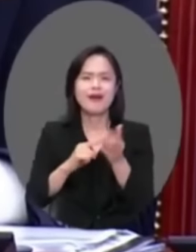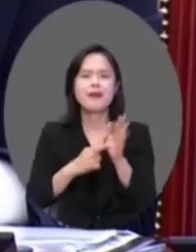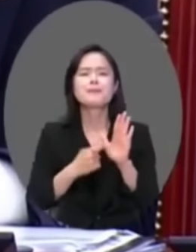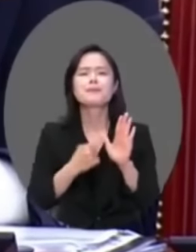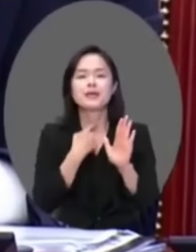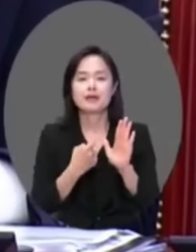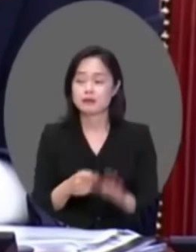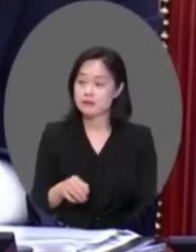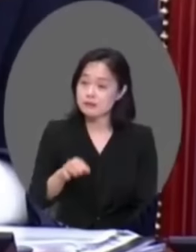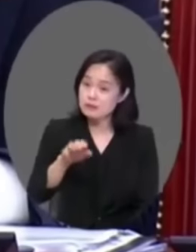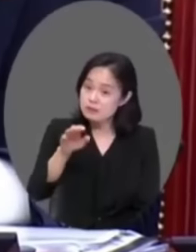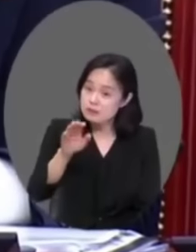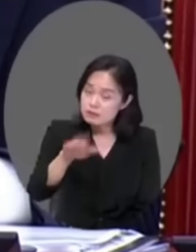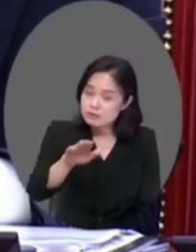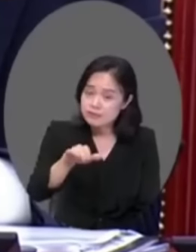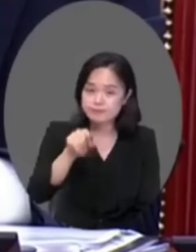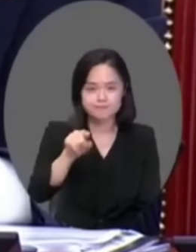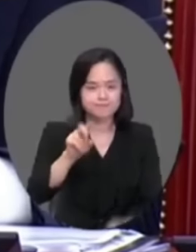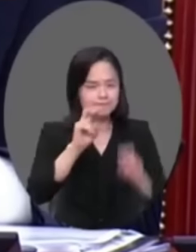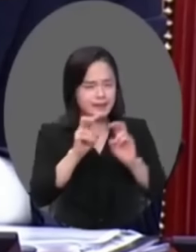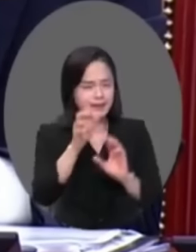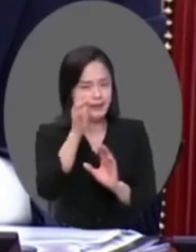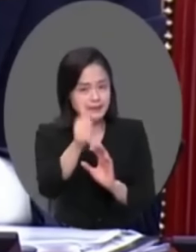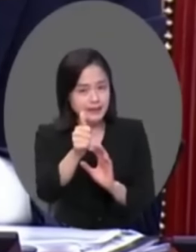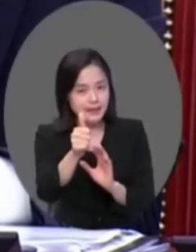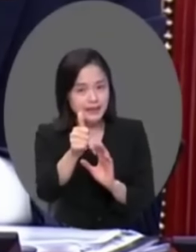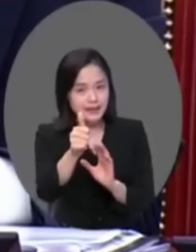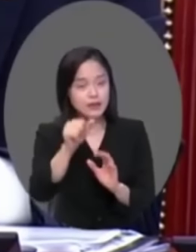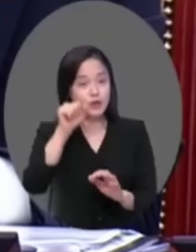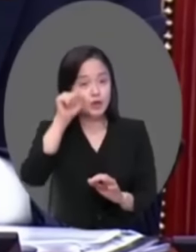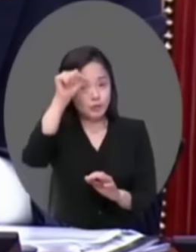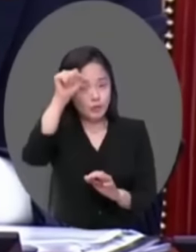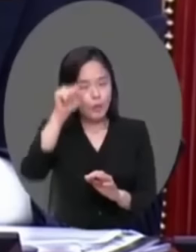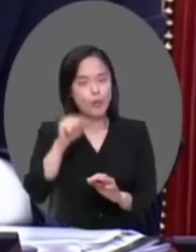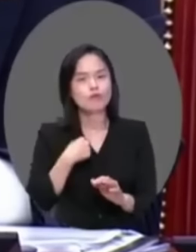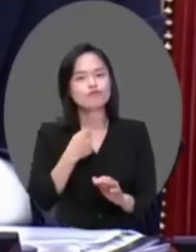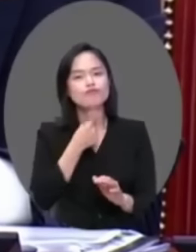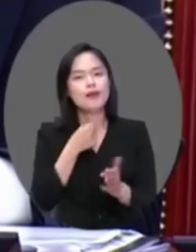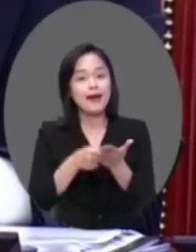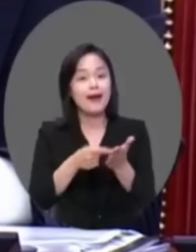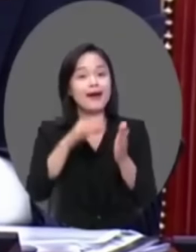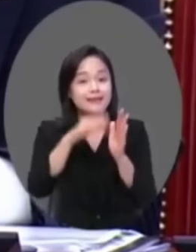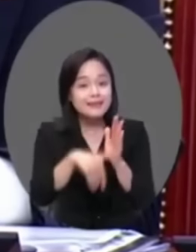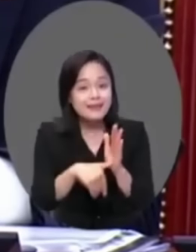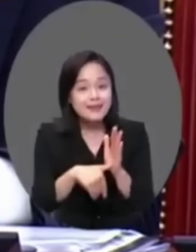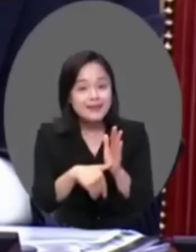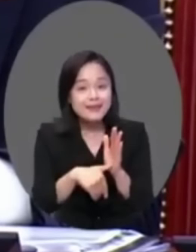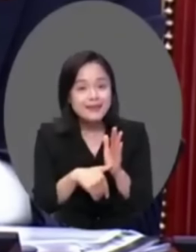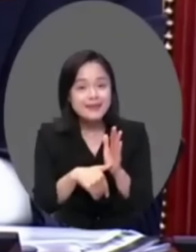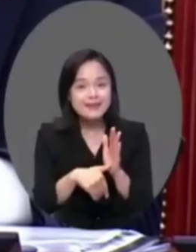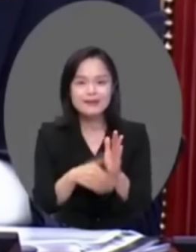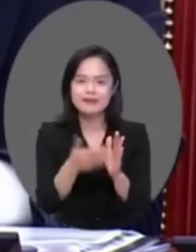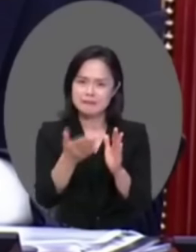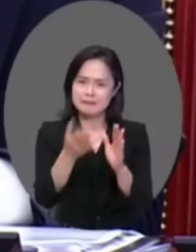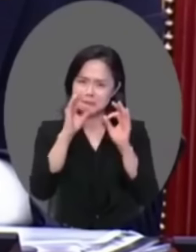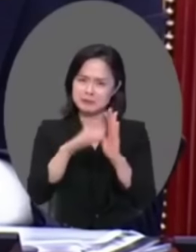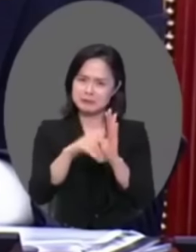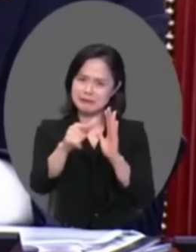지원하실 때 결국 뭐 아까 관제 그 영역인지 전문성 있지 모른다 하셨는데 제가 봤을 때 전문성은